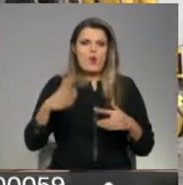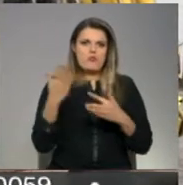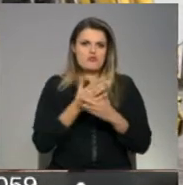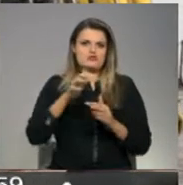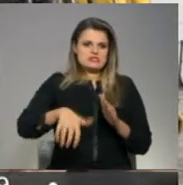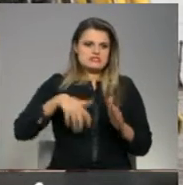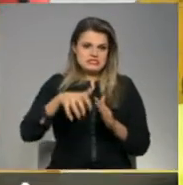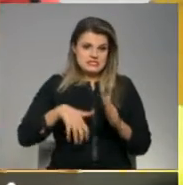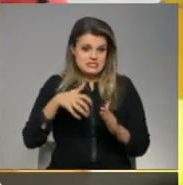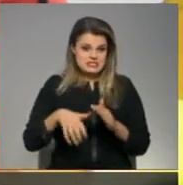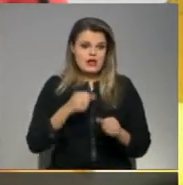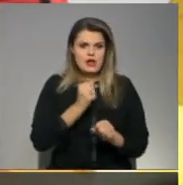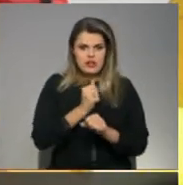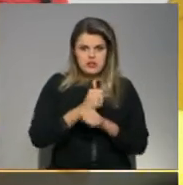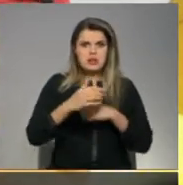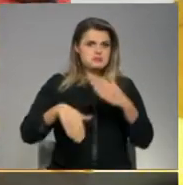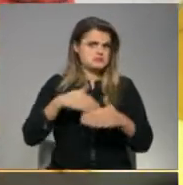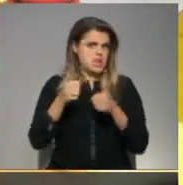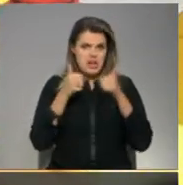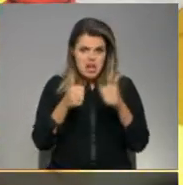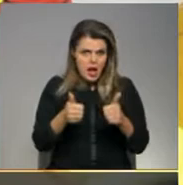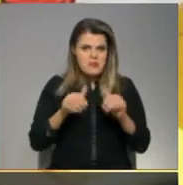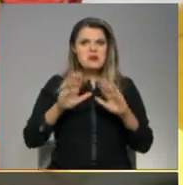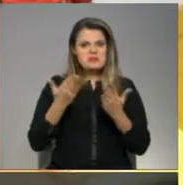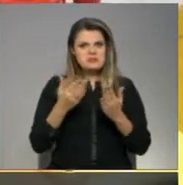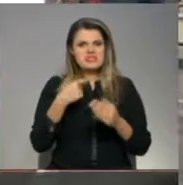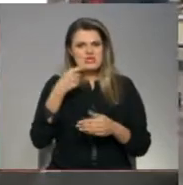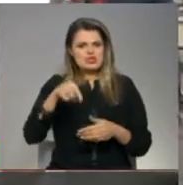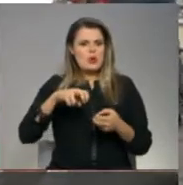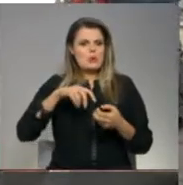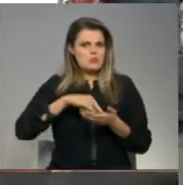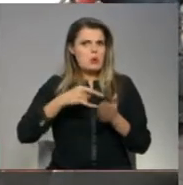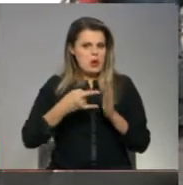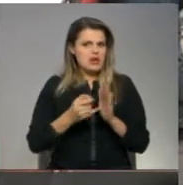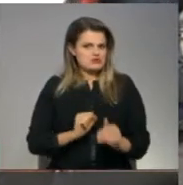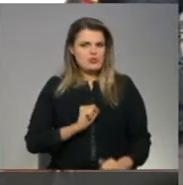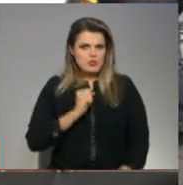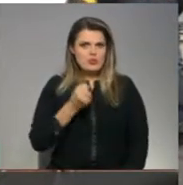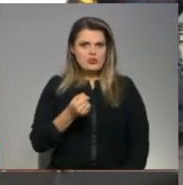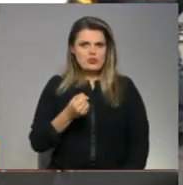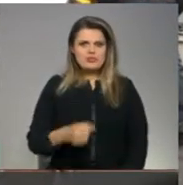šī apjoma. Lai gan darbi ir traiti, to veicēji neslēpi, ka šis projekts viņiem ir izaicinājums.